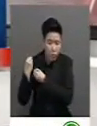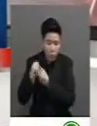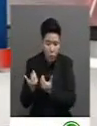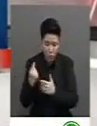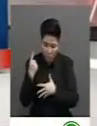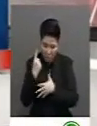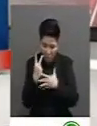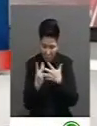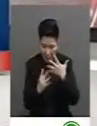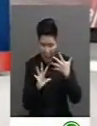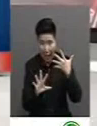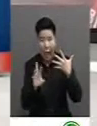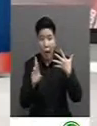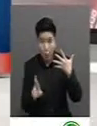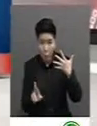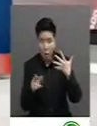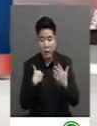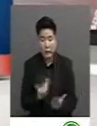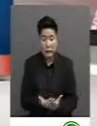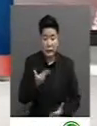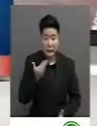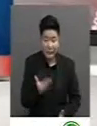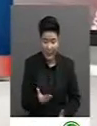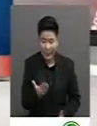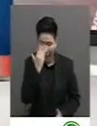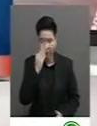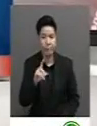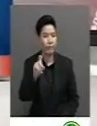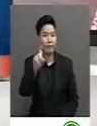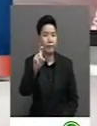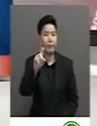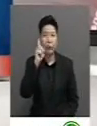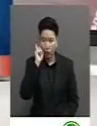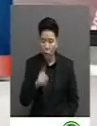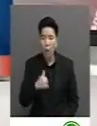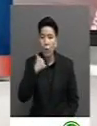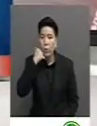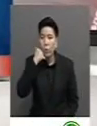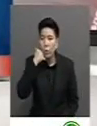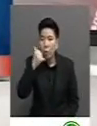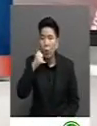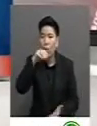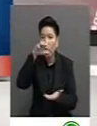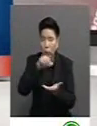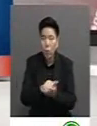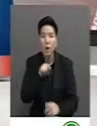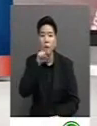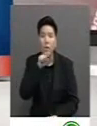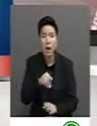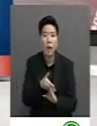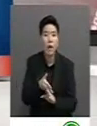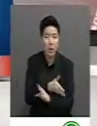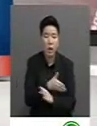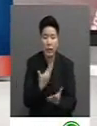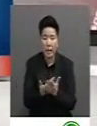ถึงรุ่นที่5แล้วคุณผู้ชมจะเดินไปซื้อหรือว่าจะไปซื้อหน้าร้านนี้ไม่ได้นะคะเพราะว่าต้องโทรจองคิวแล้วก็ต้องมีการสั่งล่วงหน้า